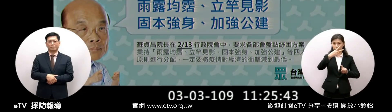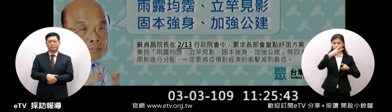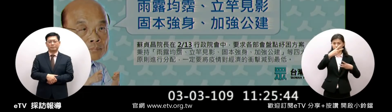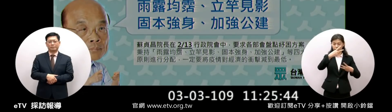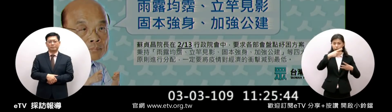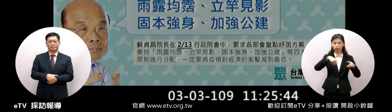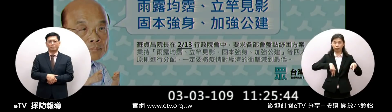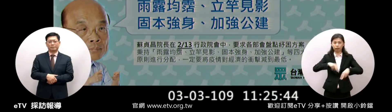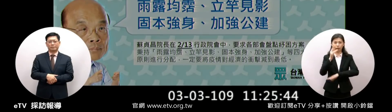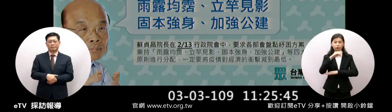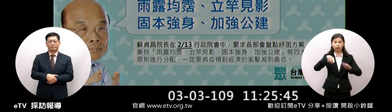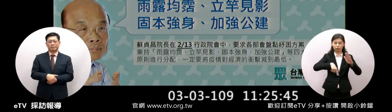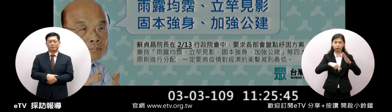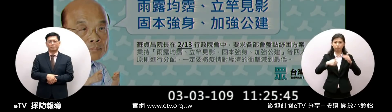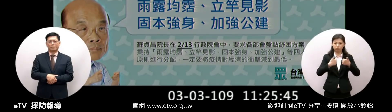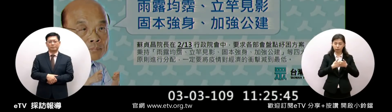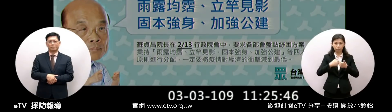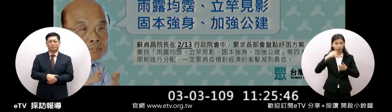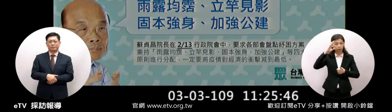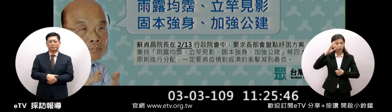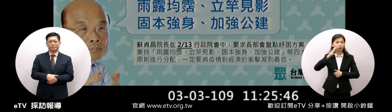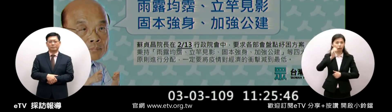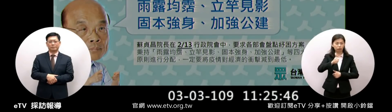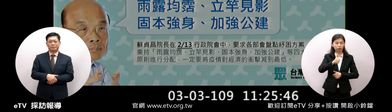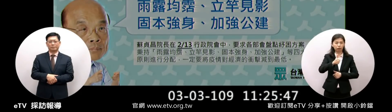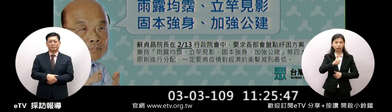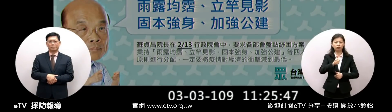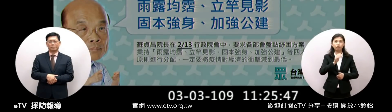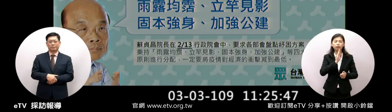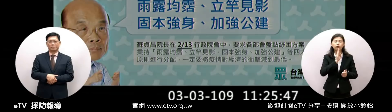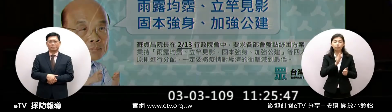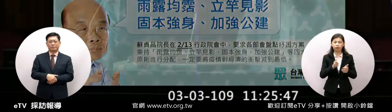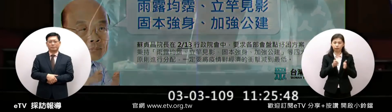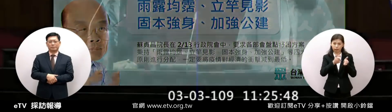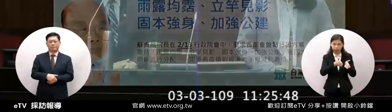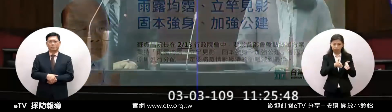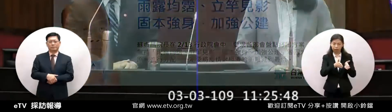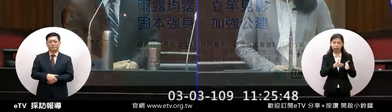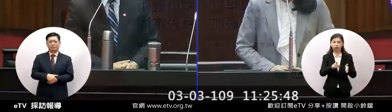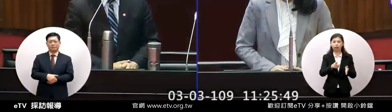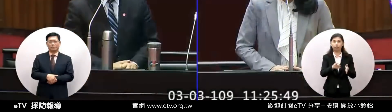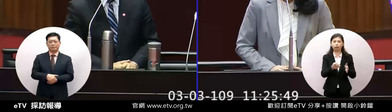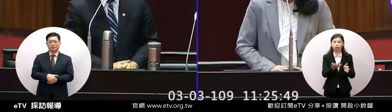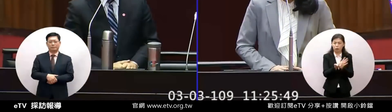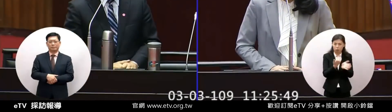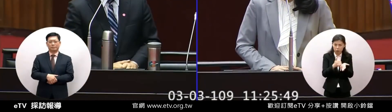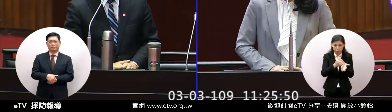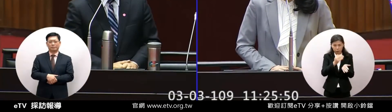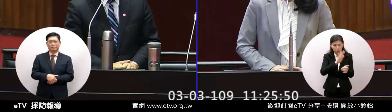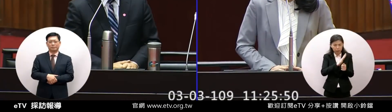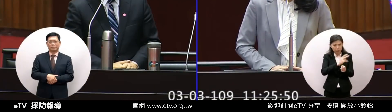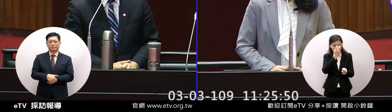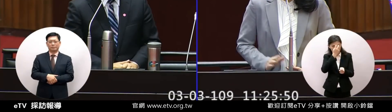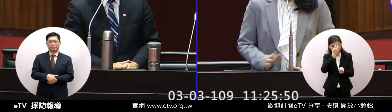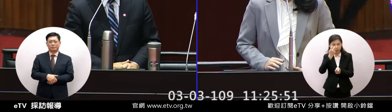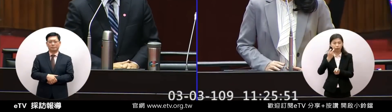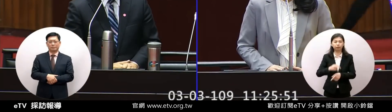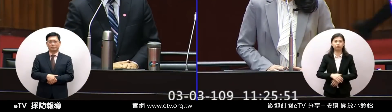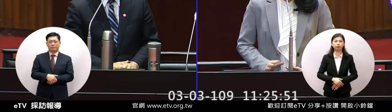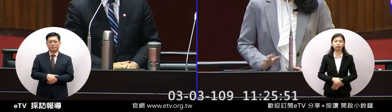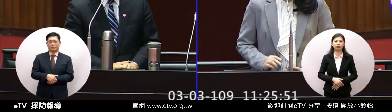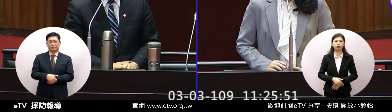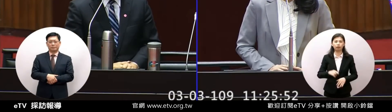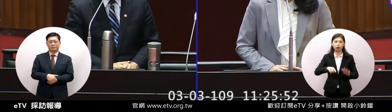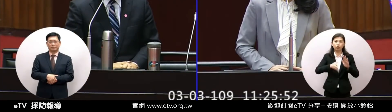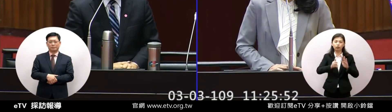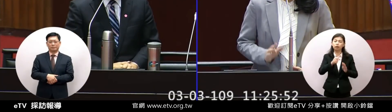的行政院院会里面，苏院长就指示各部会要能够盘点我们在纾困振兴方案相关的预算。那这个部分呢，可以看